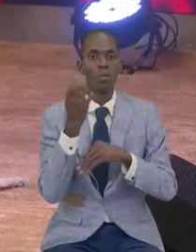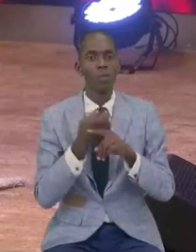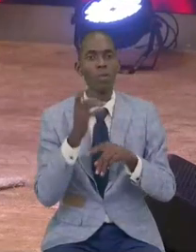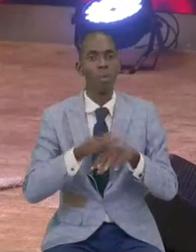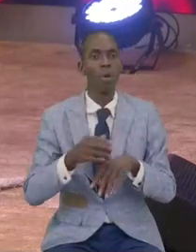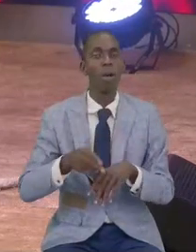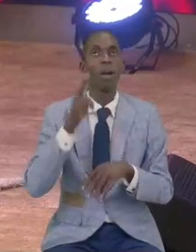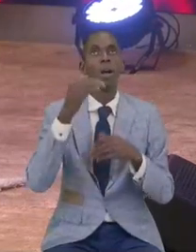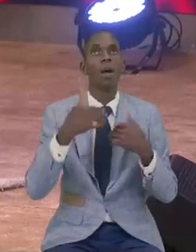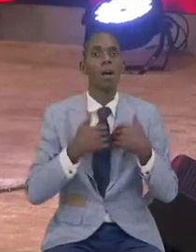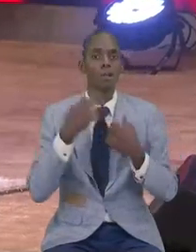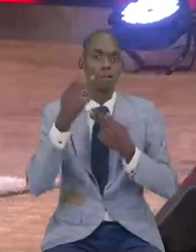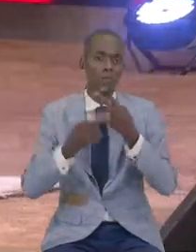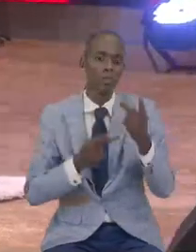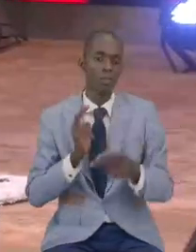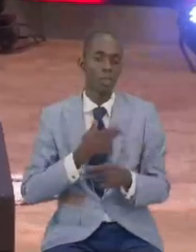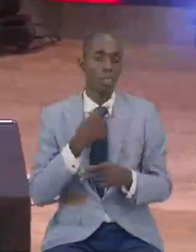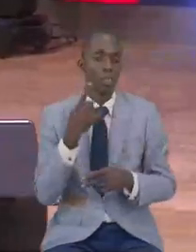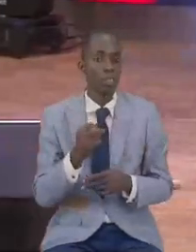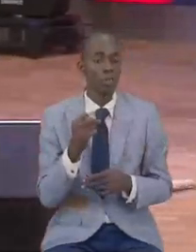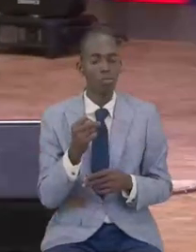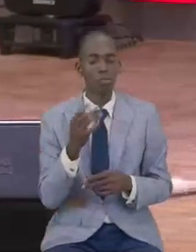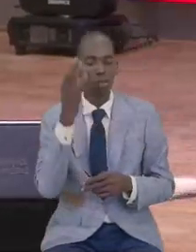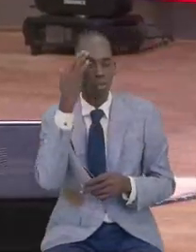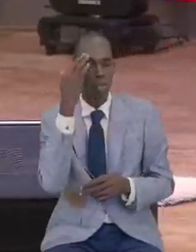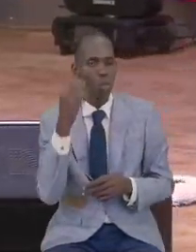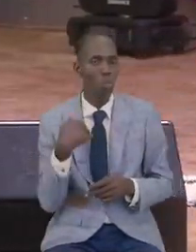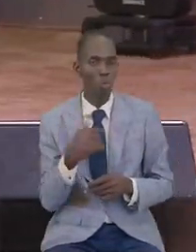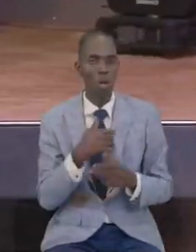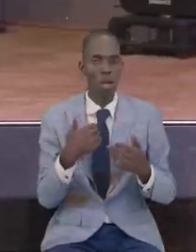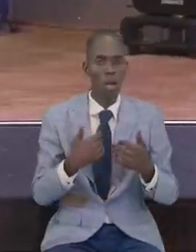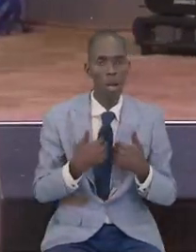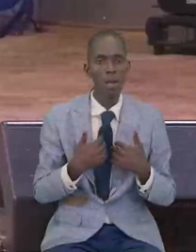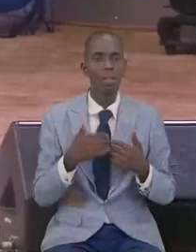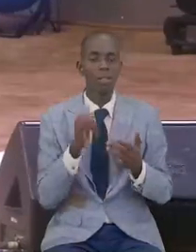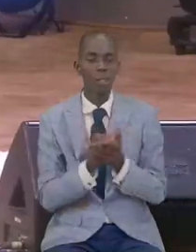soleil levant nous a visités d'en haut. La connaissance que nous avons qui nous fait